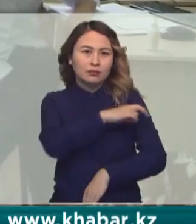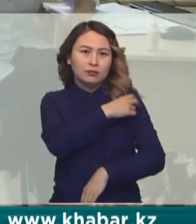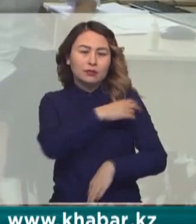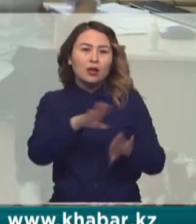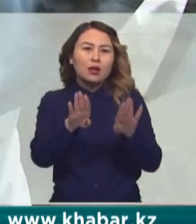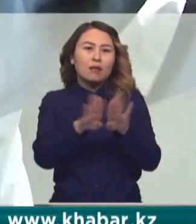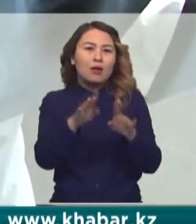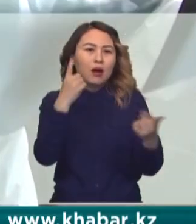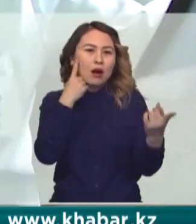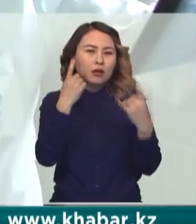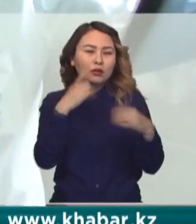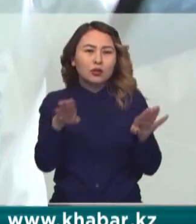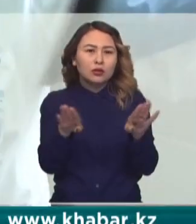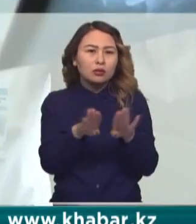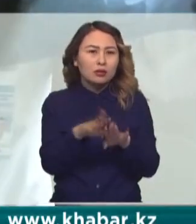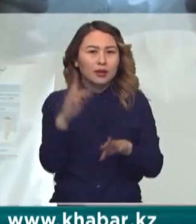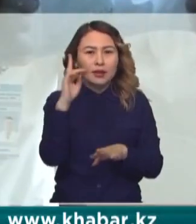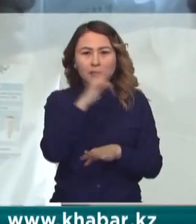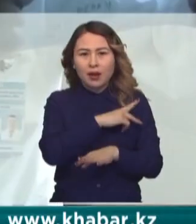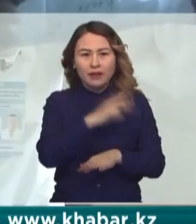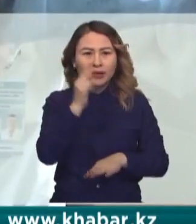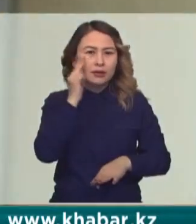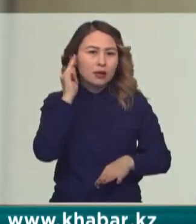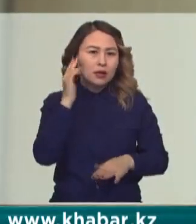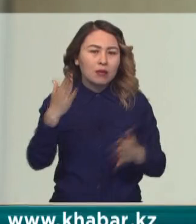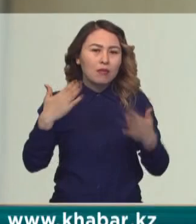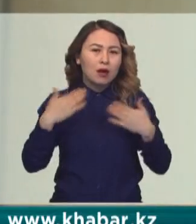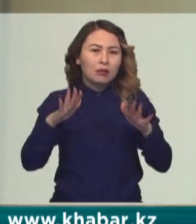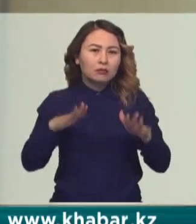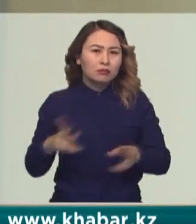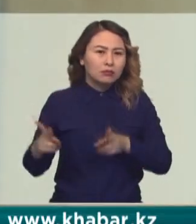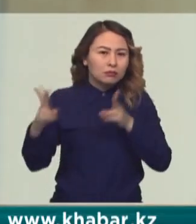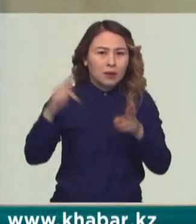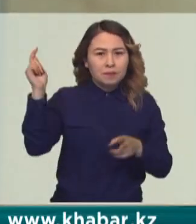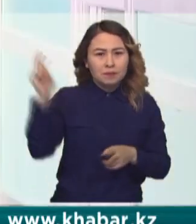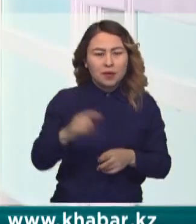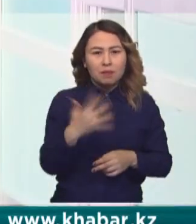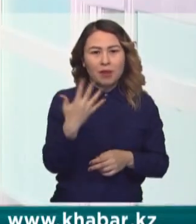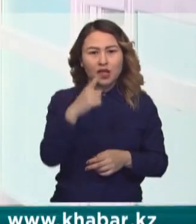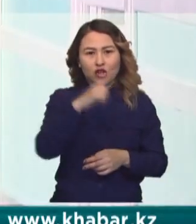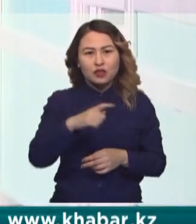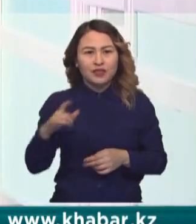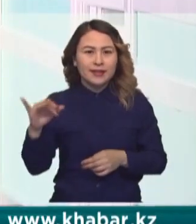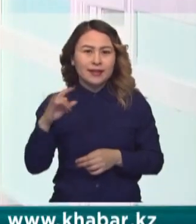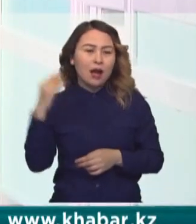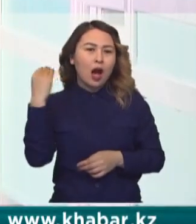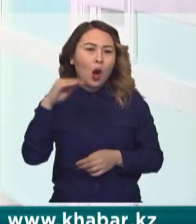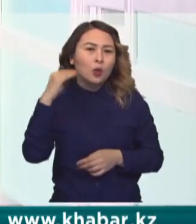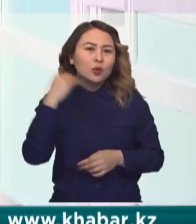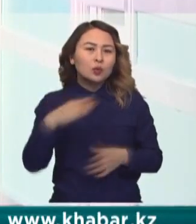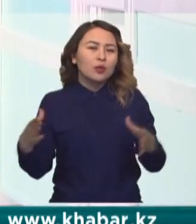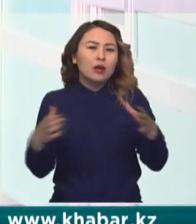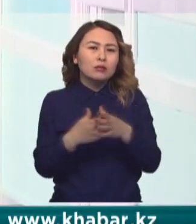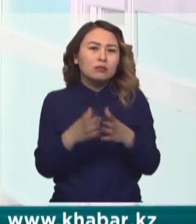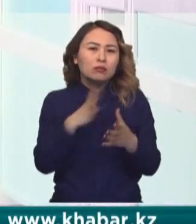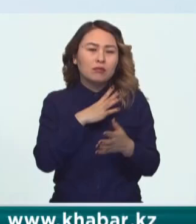бұл ақпараттың шындыққа жанаспайтынын мәлімдеді. Бұған дейін Қытайдың демалыс орындарынан оралған 5 ақтөбелік кейін облыстық жұқпалы